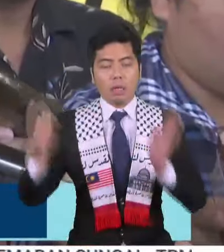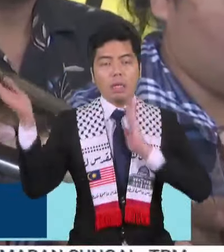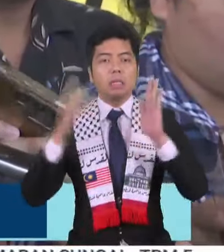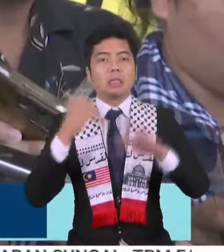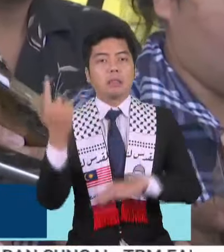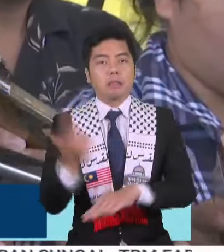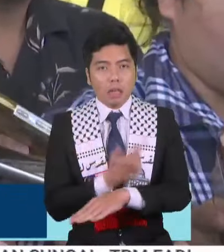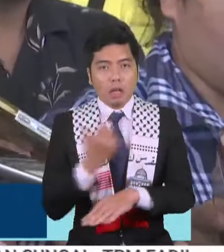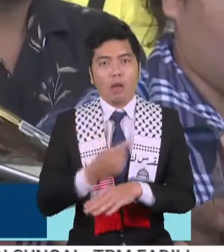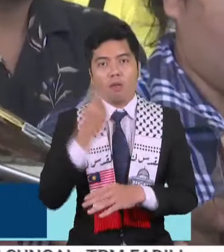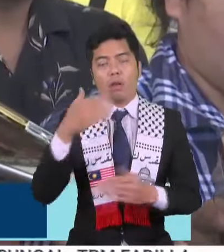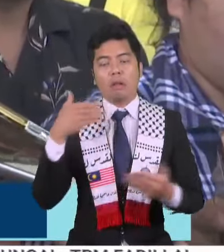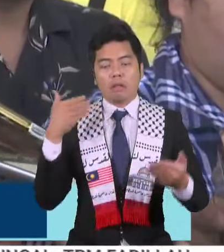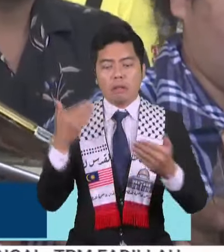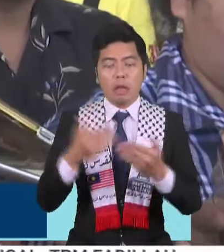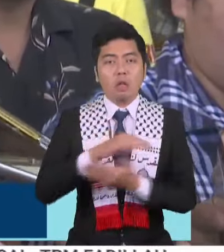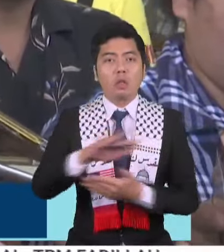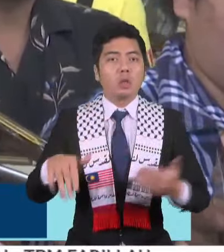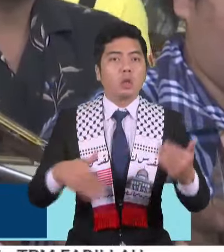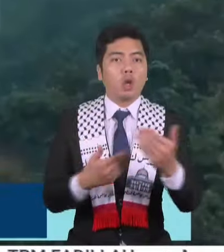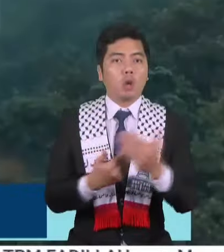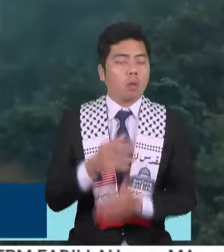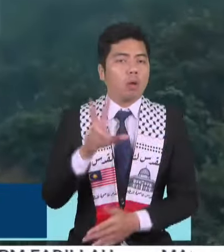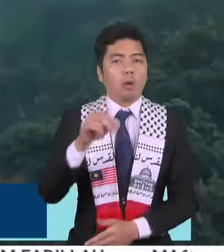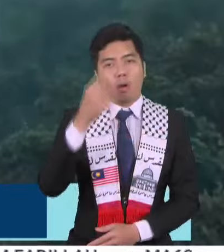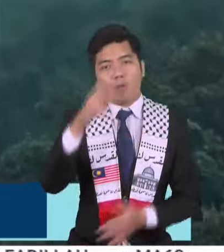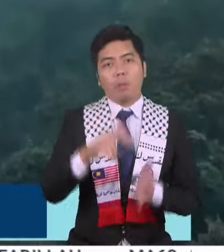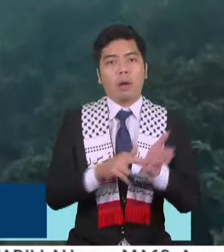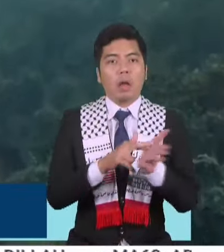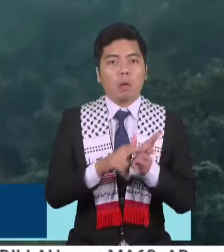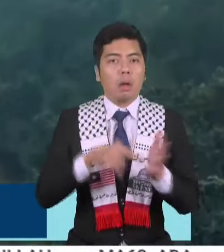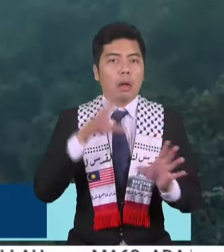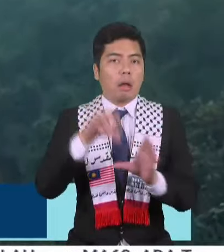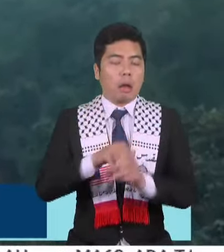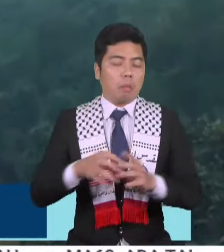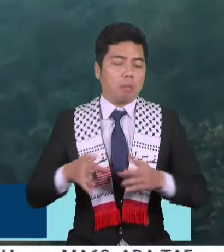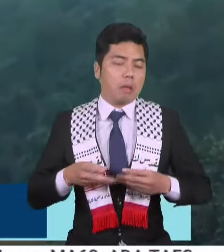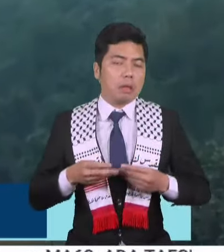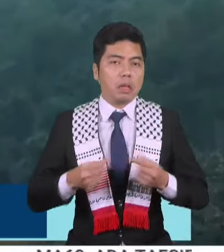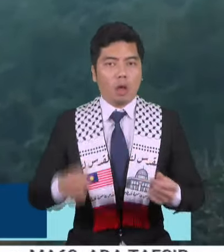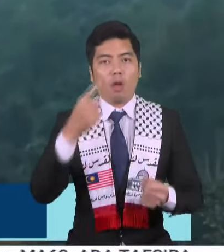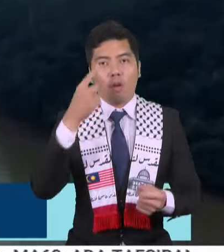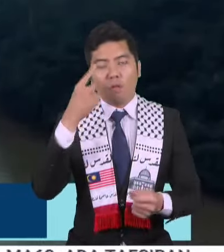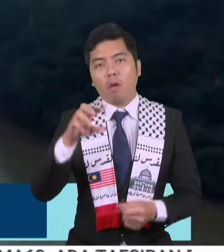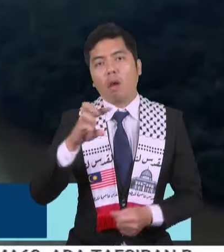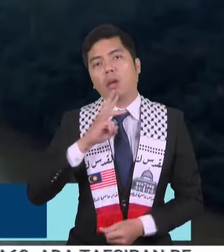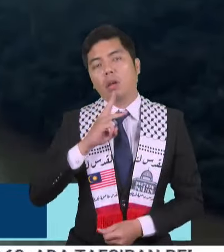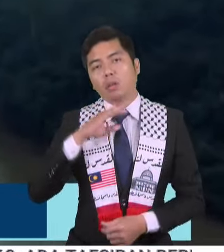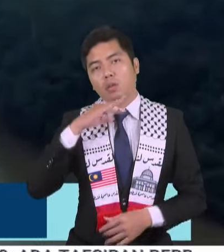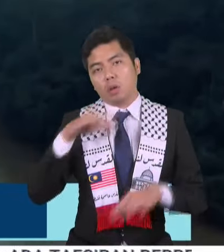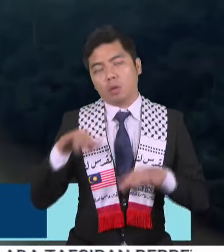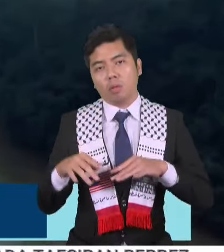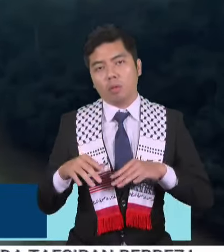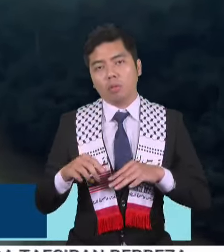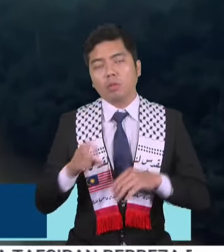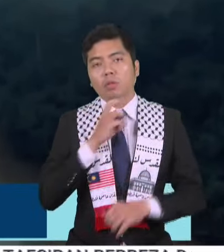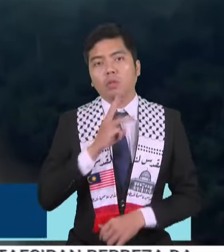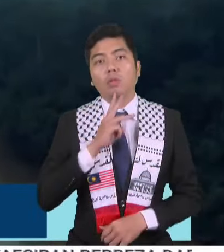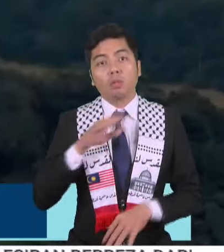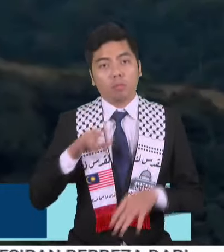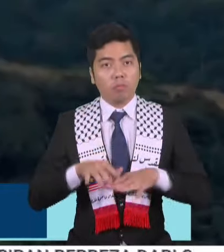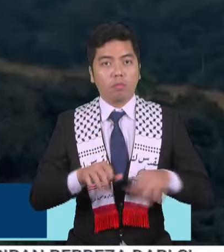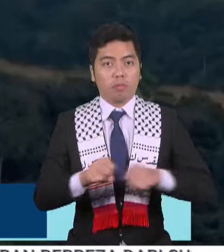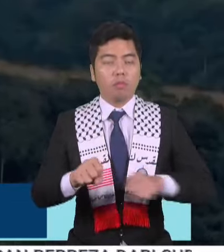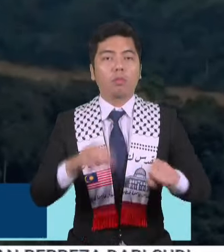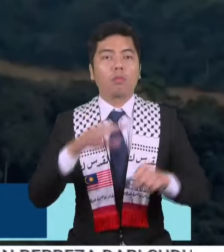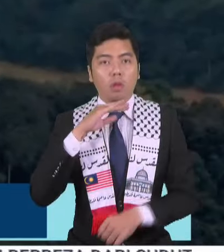Malaysia mengamalkan pendekatan menyeluruh dan bukan sekadar merawat dalam menyelesaikan masalah pencemaran sungai. Datuk Seri Fadlah